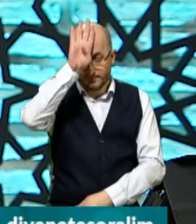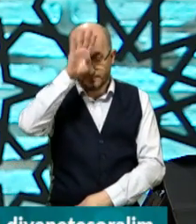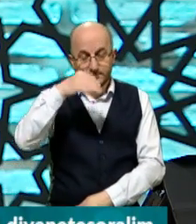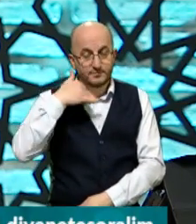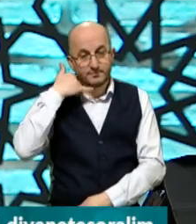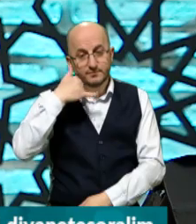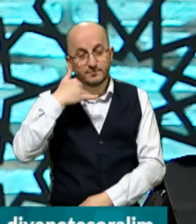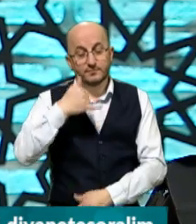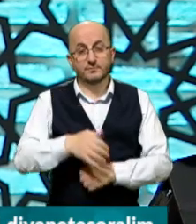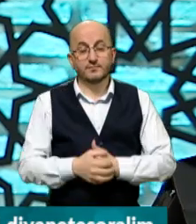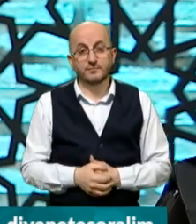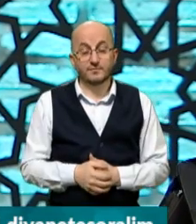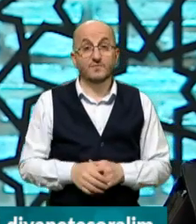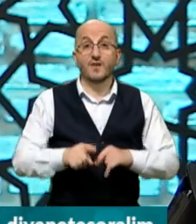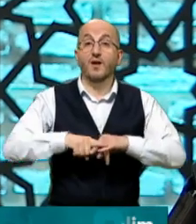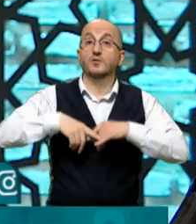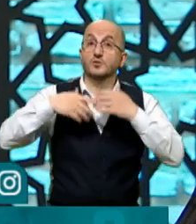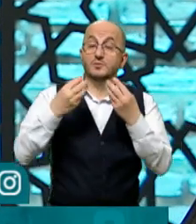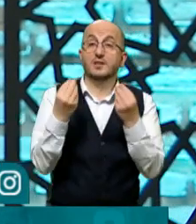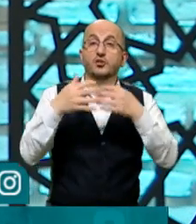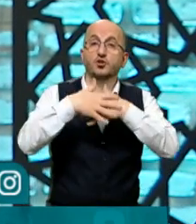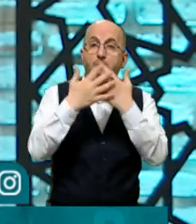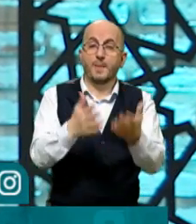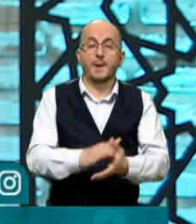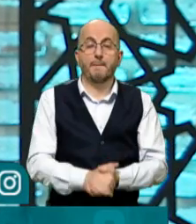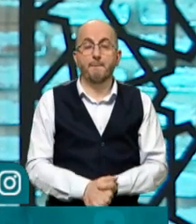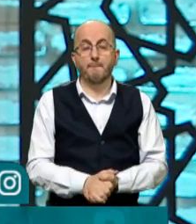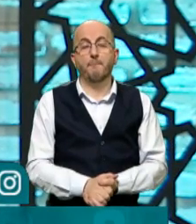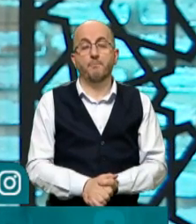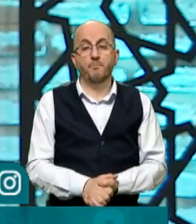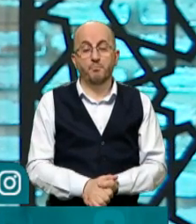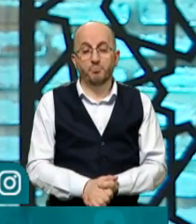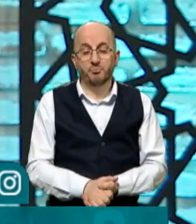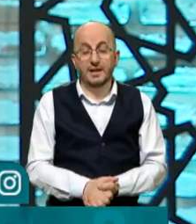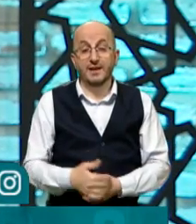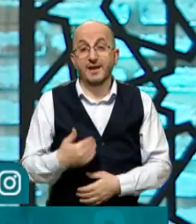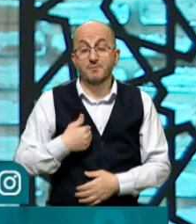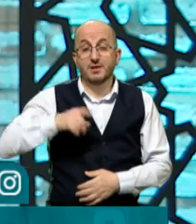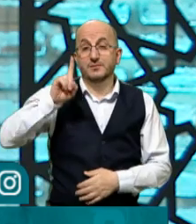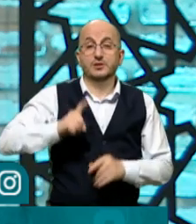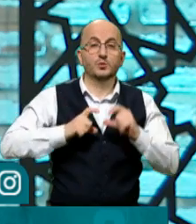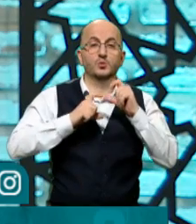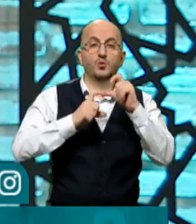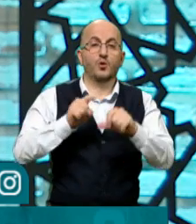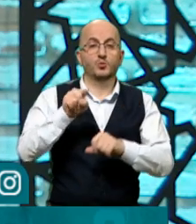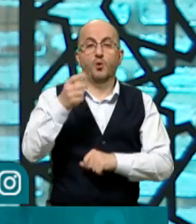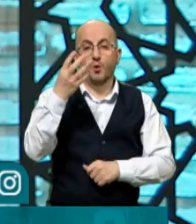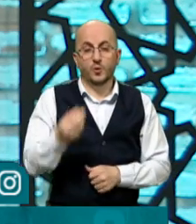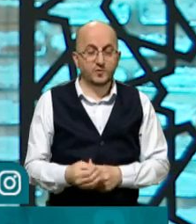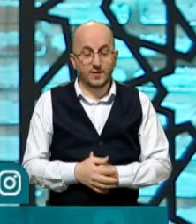geldiniz Dilek Hanım. Hoş bulduk. İyi akşamlar hocam. İyi akşamlar. Benim ilk sorum şöyle olacak.